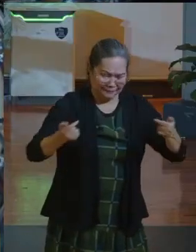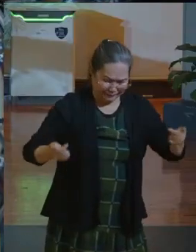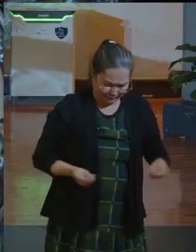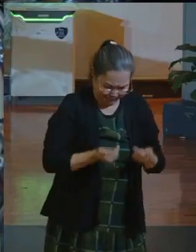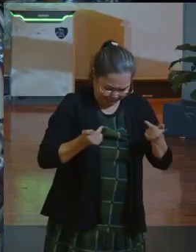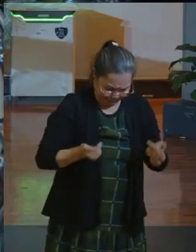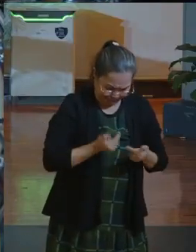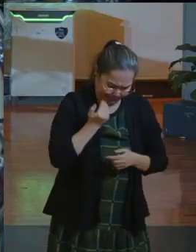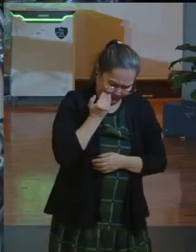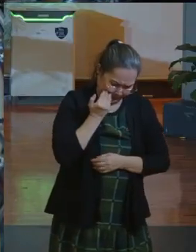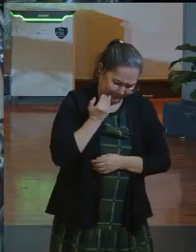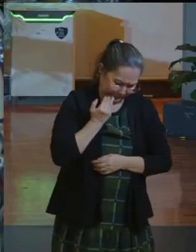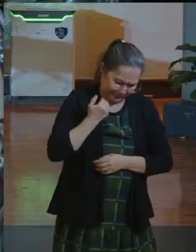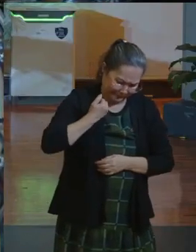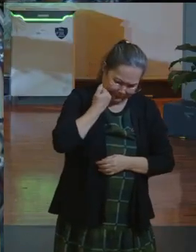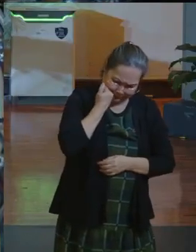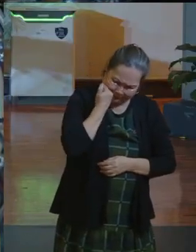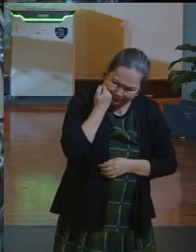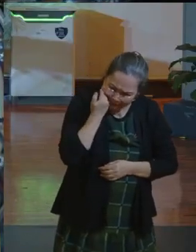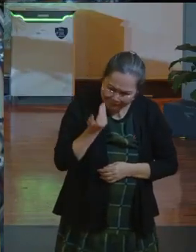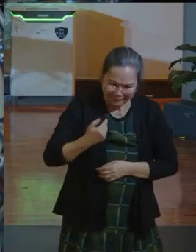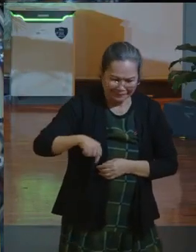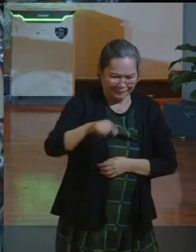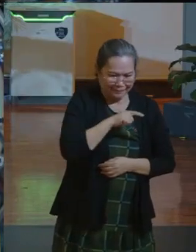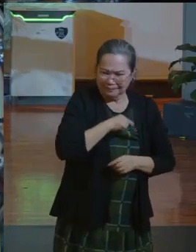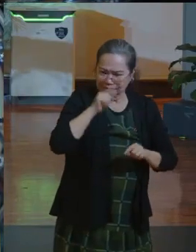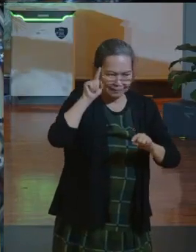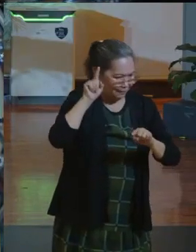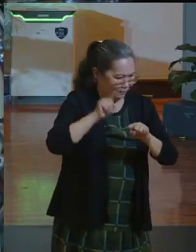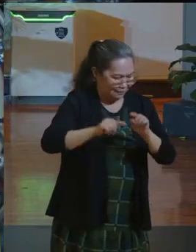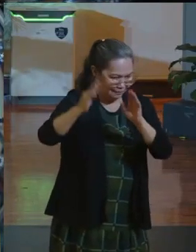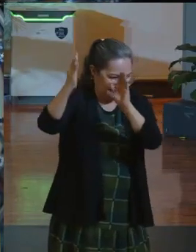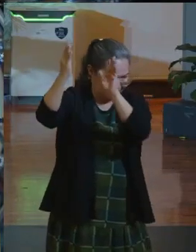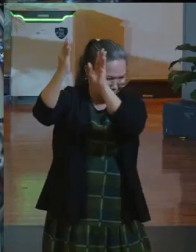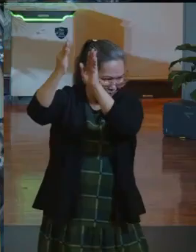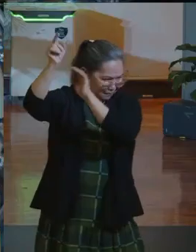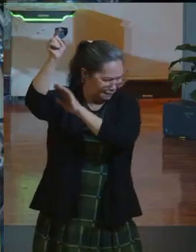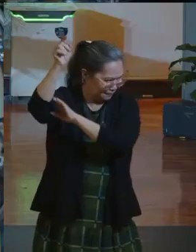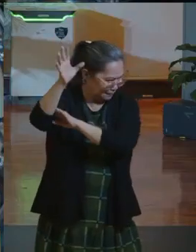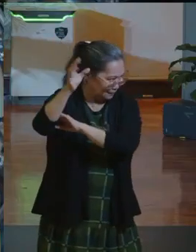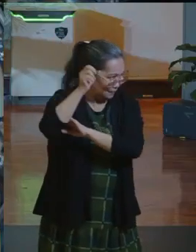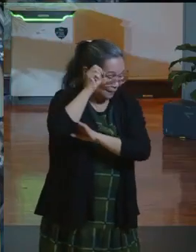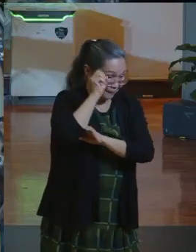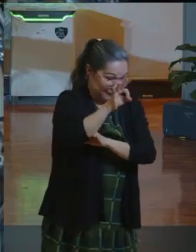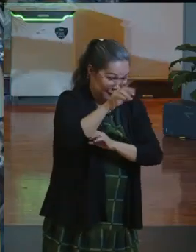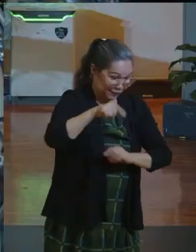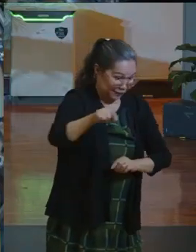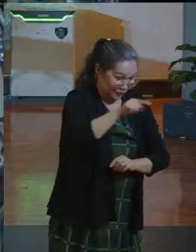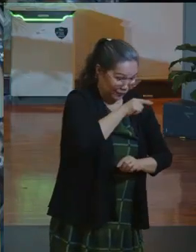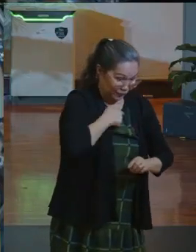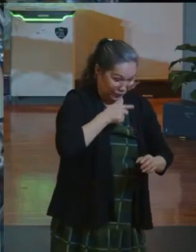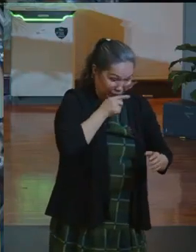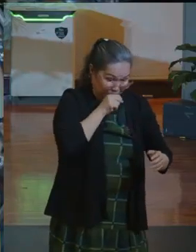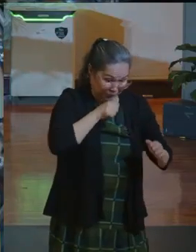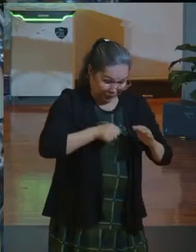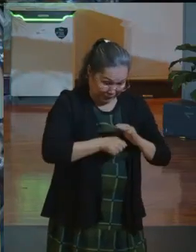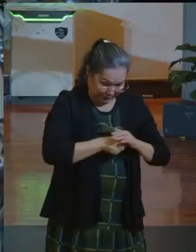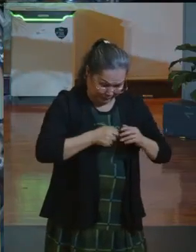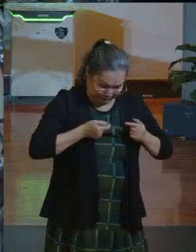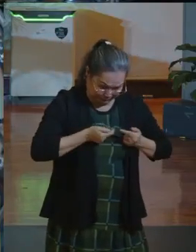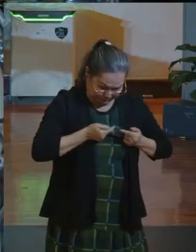mga pagkukulang sa Kanya. Hindi po tayo makalalapit sa Kanyang dulang o tayo ay mayroong tinatagong